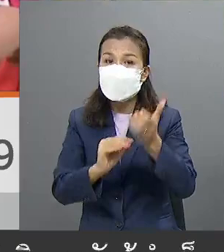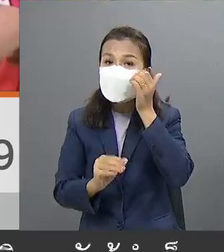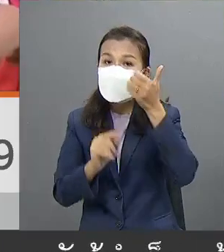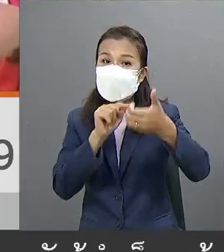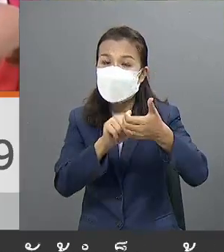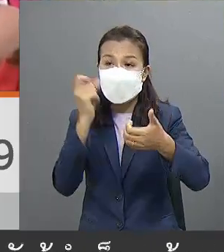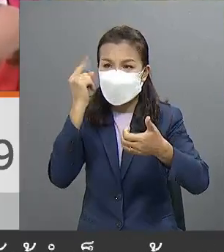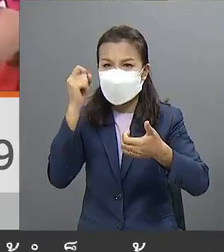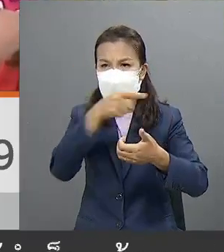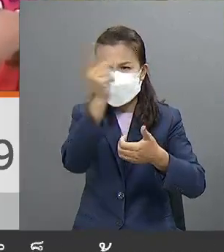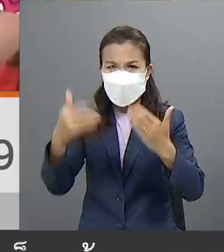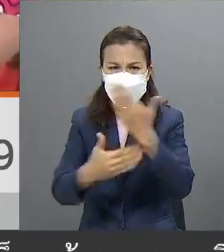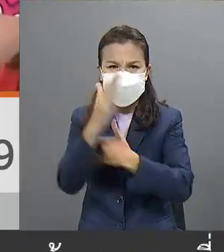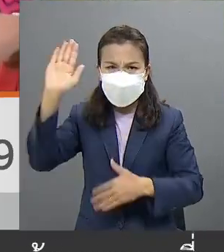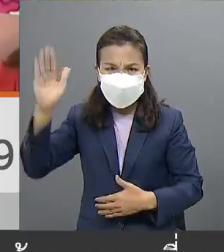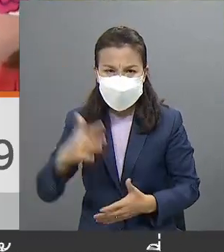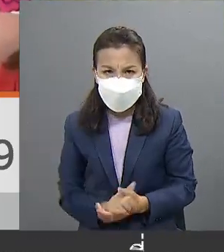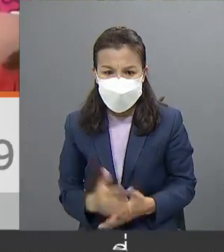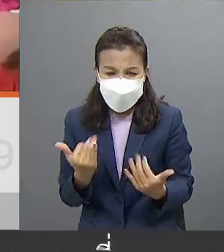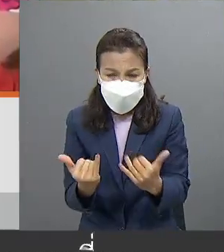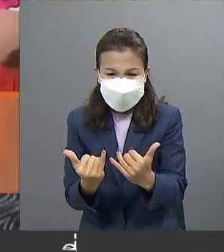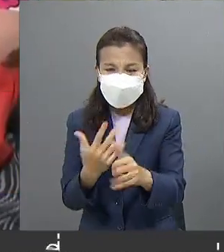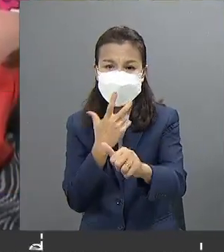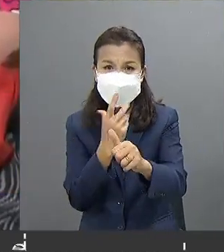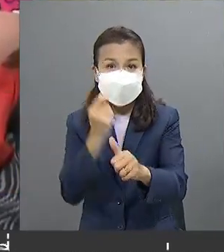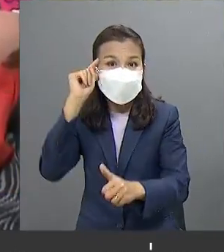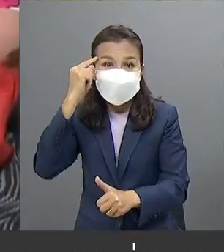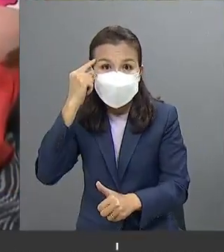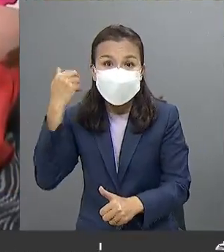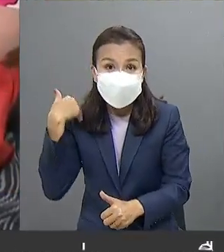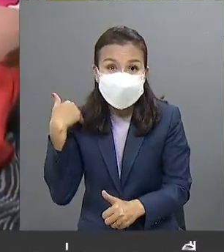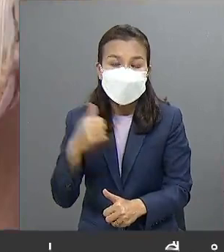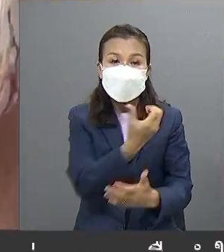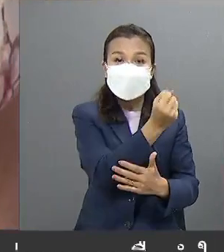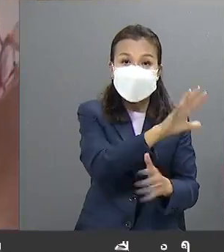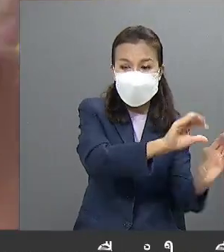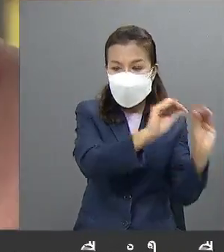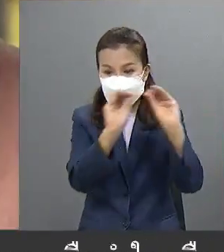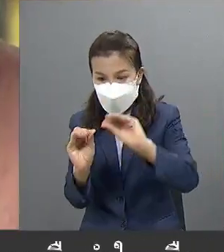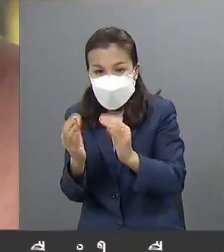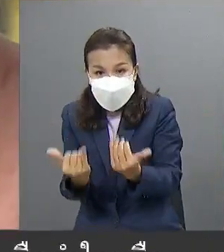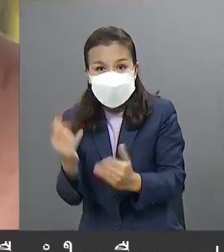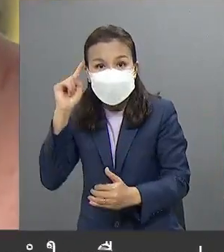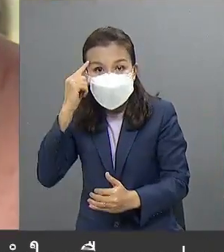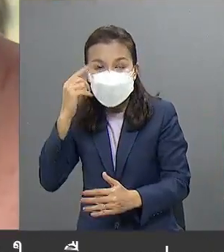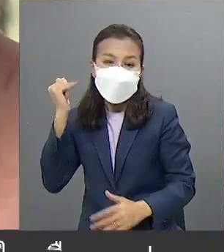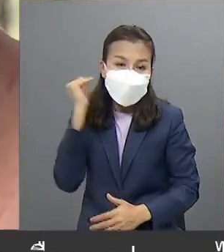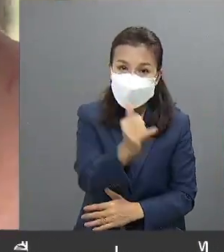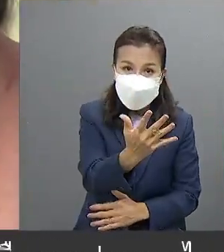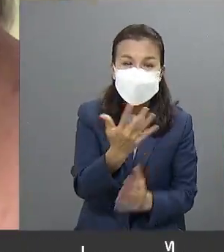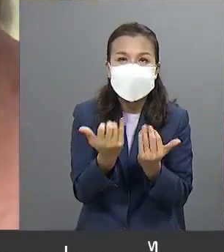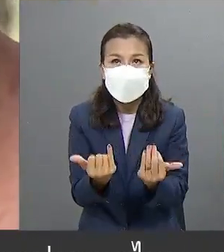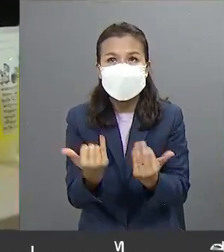พลาดโอกาสไม่รู้ว่าวันนี้มีการฉีดวัคซีนของผู้ที่ถูกเลื่อนคิวจากวันที่ 15และก็ไม่ได้เดินทางมารับวัคซีน